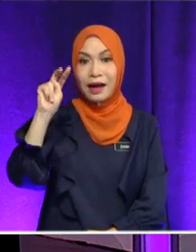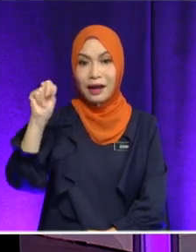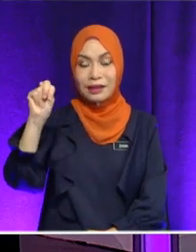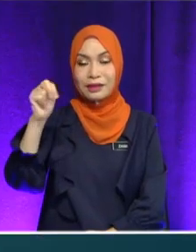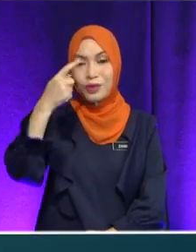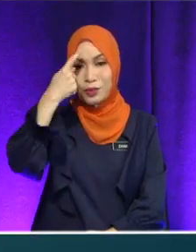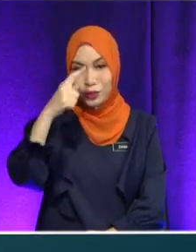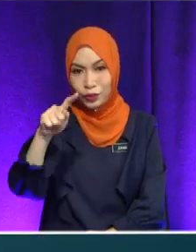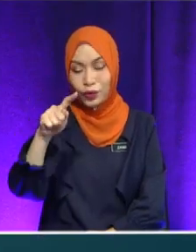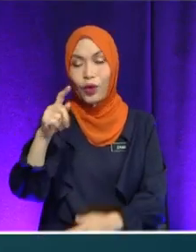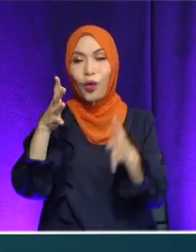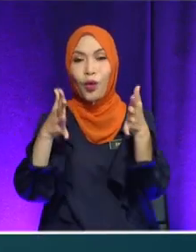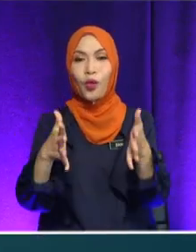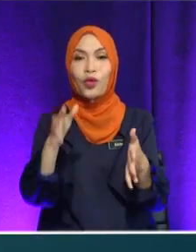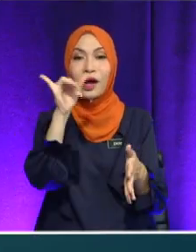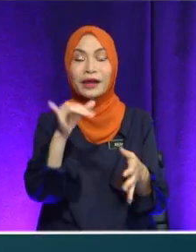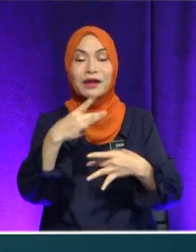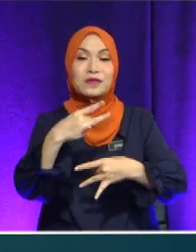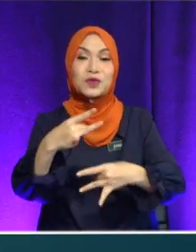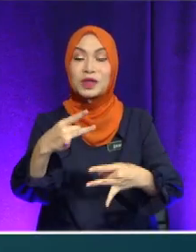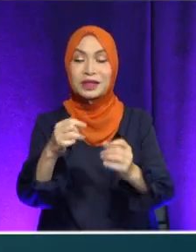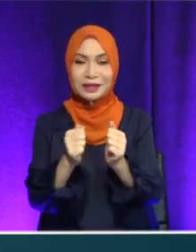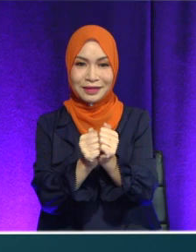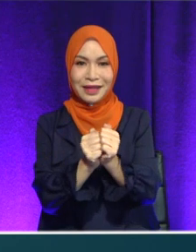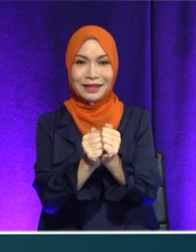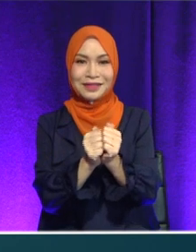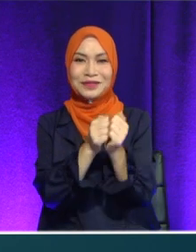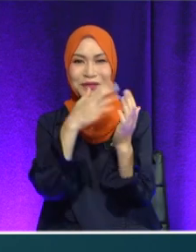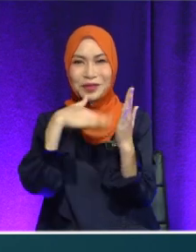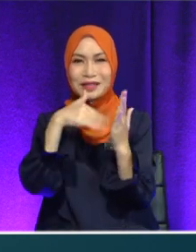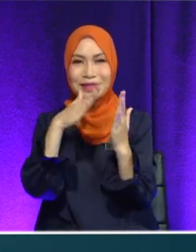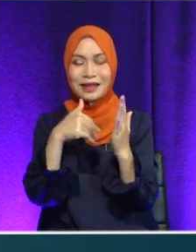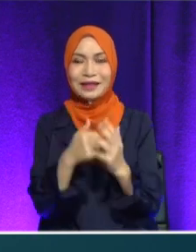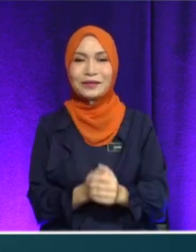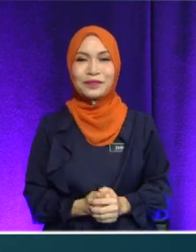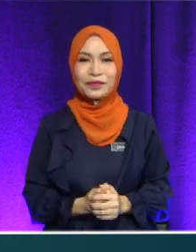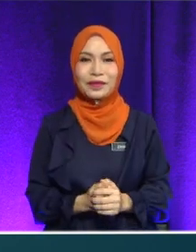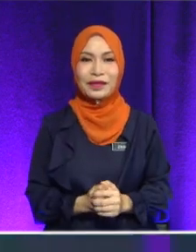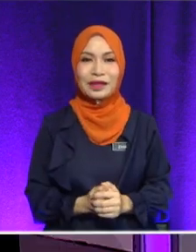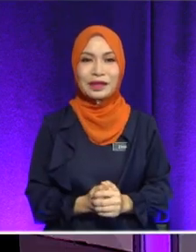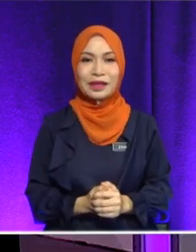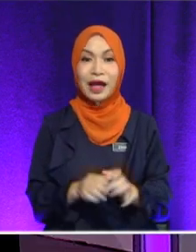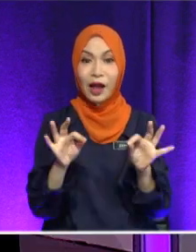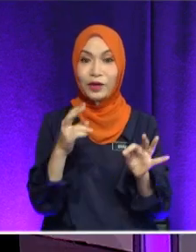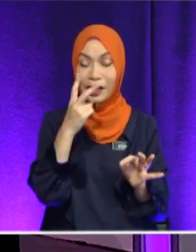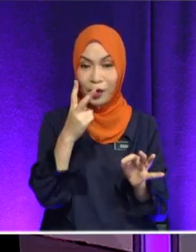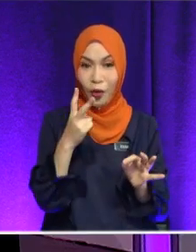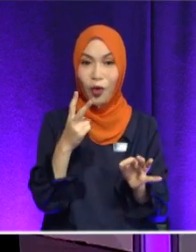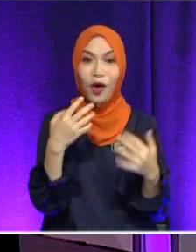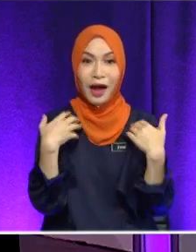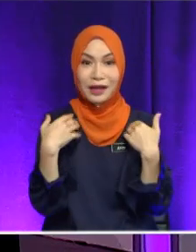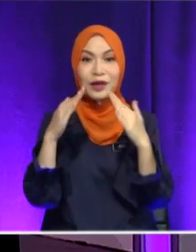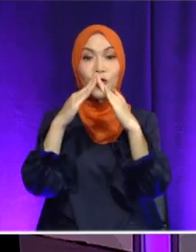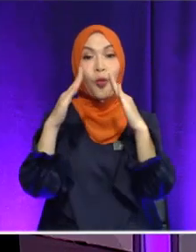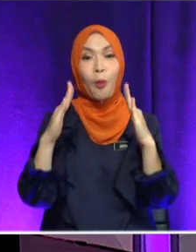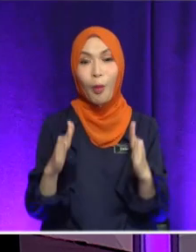1908 dan gunakan ini adalah rumah ini adalah sungai dan ini adalah batang pokok